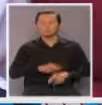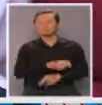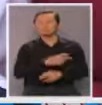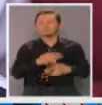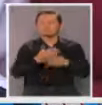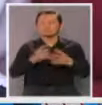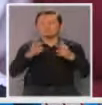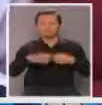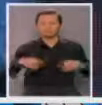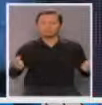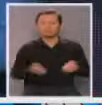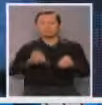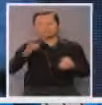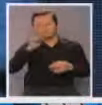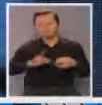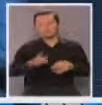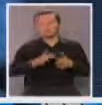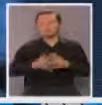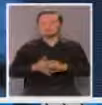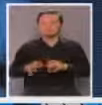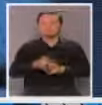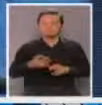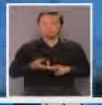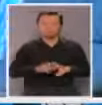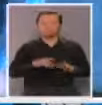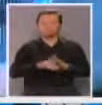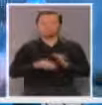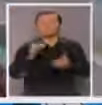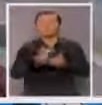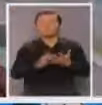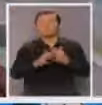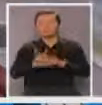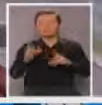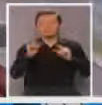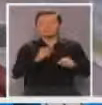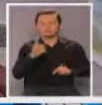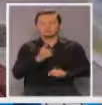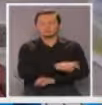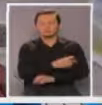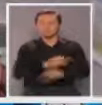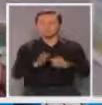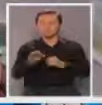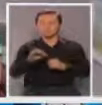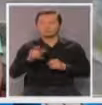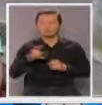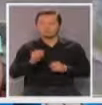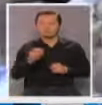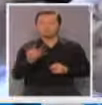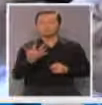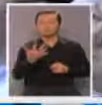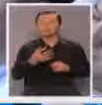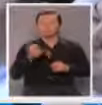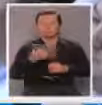оказывается социальная поддержка со стороны районного акимата. В рамках программы «С дипломом в село» один специалист села Тургызба и 5 из районного